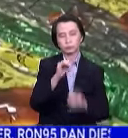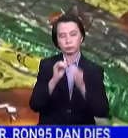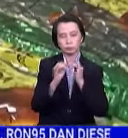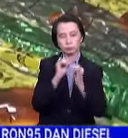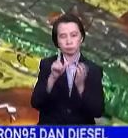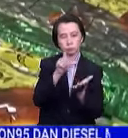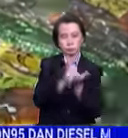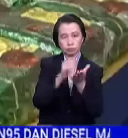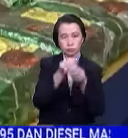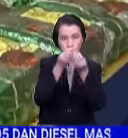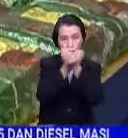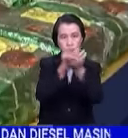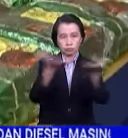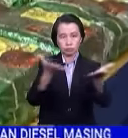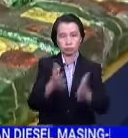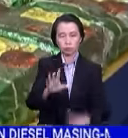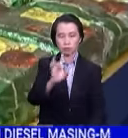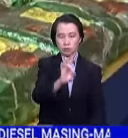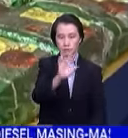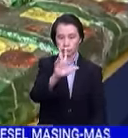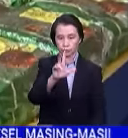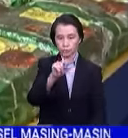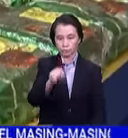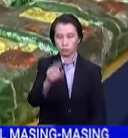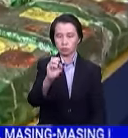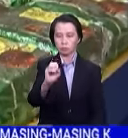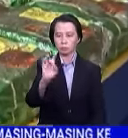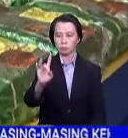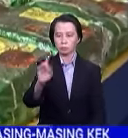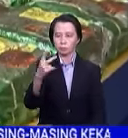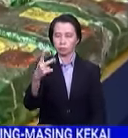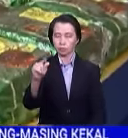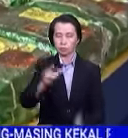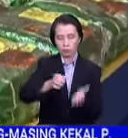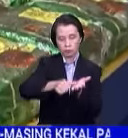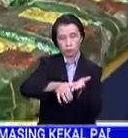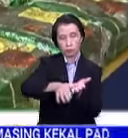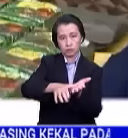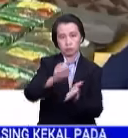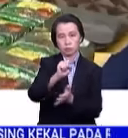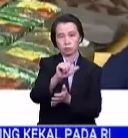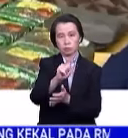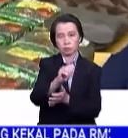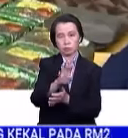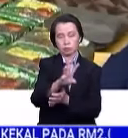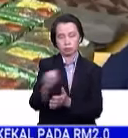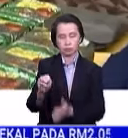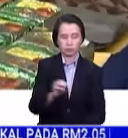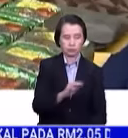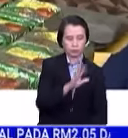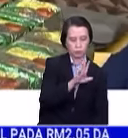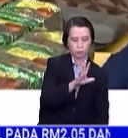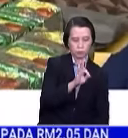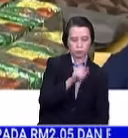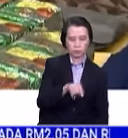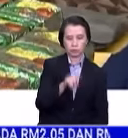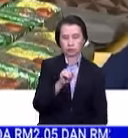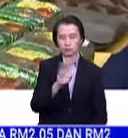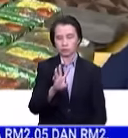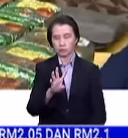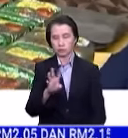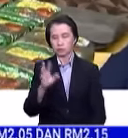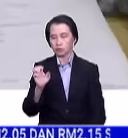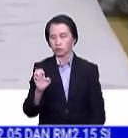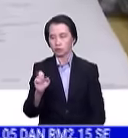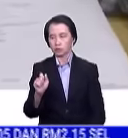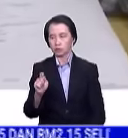sidang media memaklumkan 83.08 kilogram dadah jenis syabu dan 59.14 kilogram